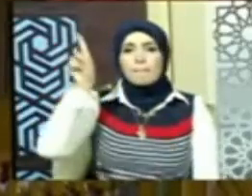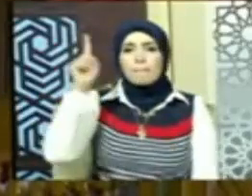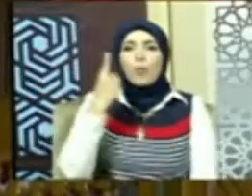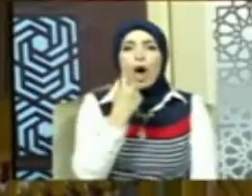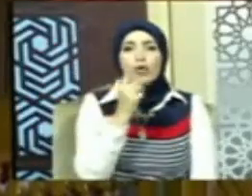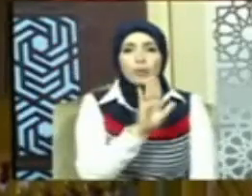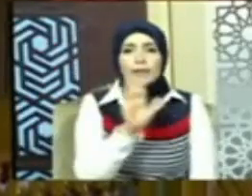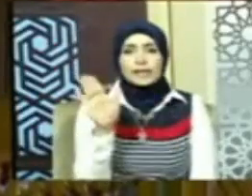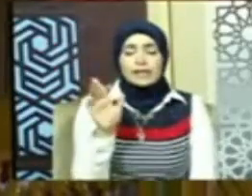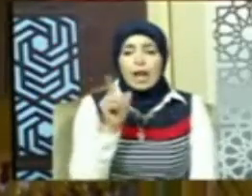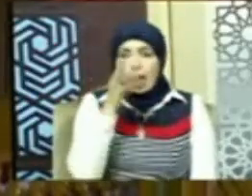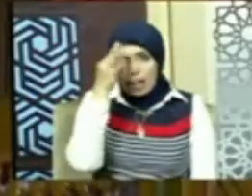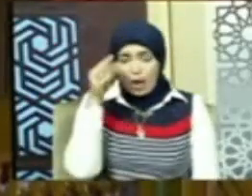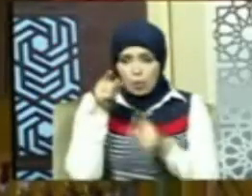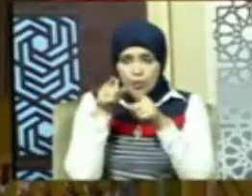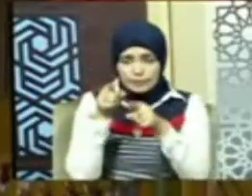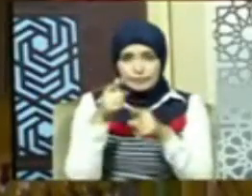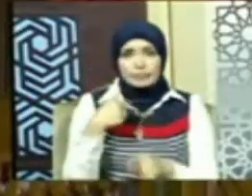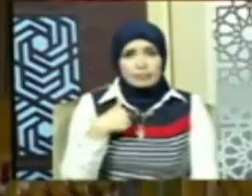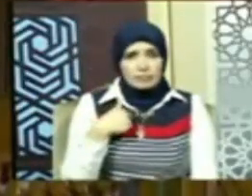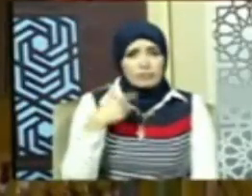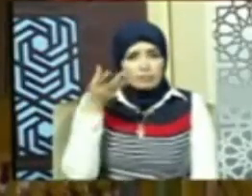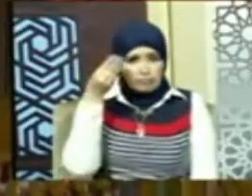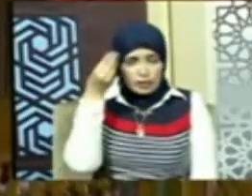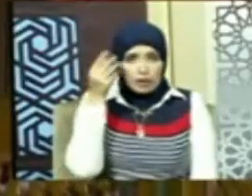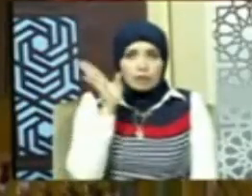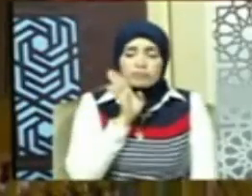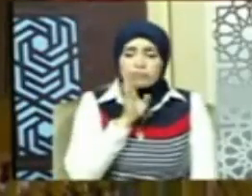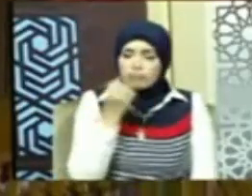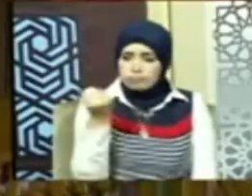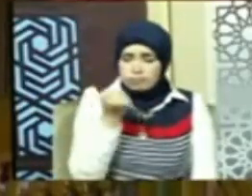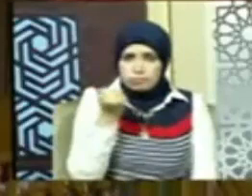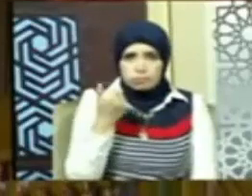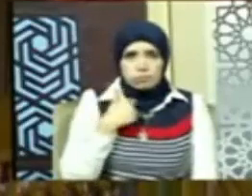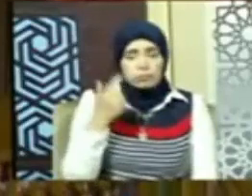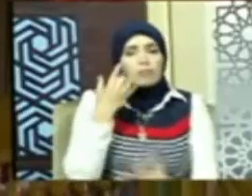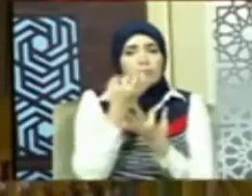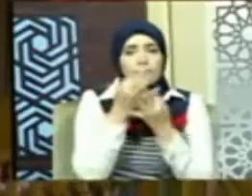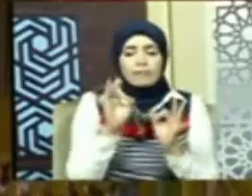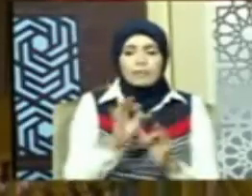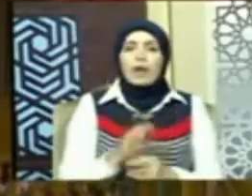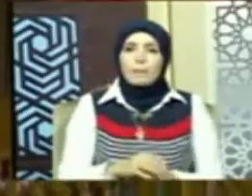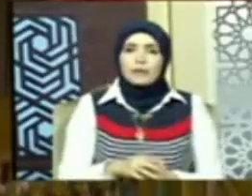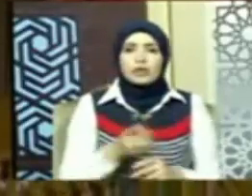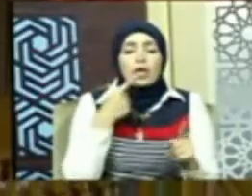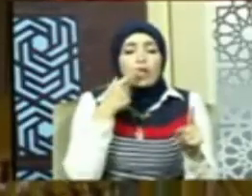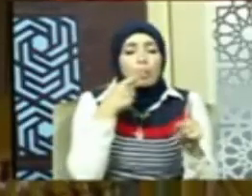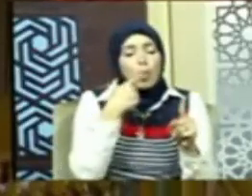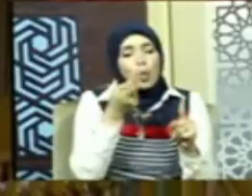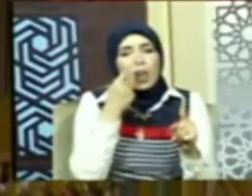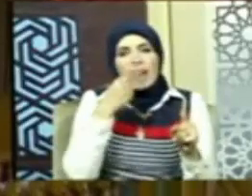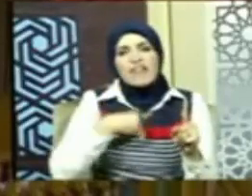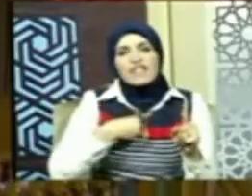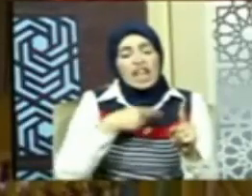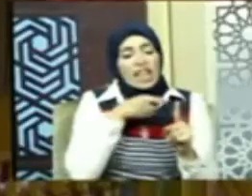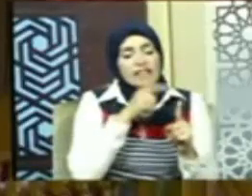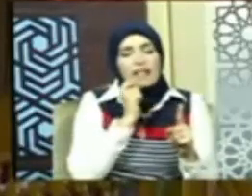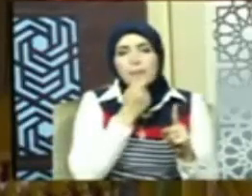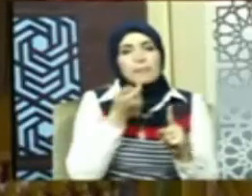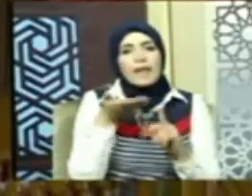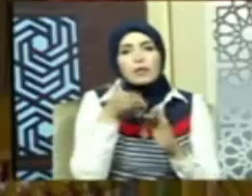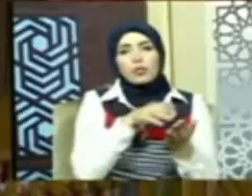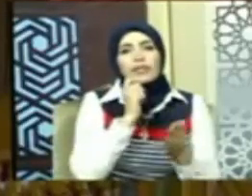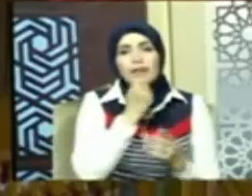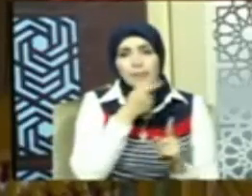المطلق فقل لنفسك أنت متى تموت وأين تموت ومتى يموت فلان، لتعلم